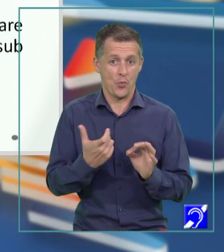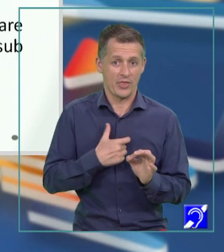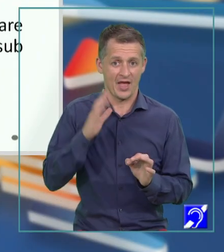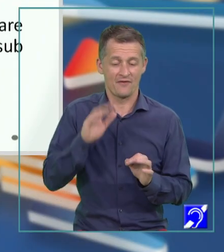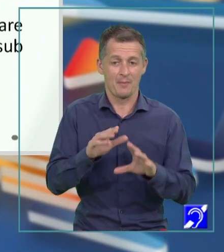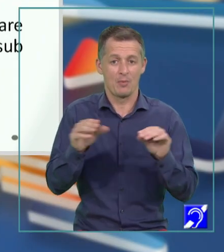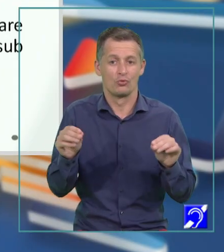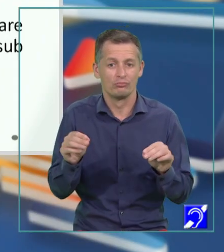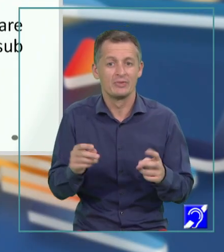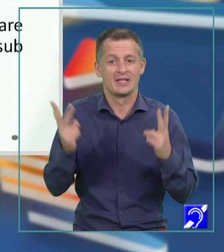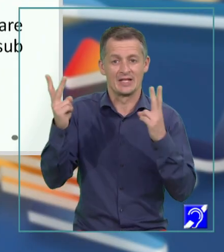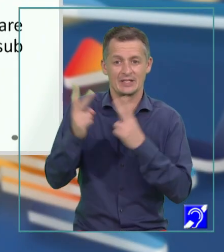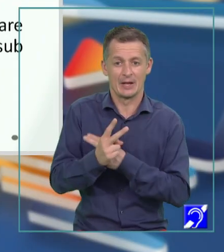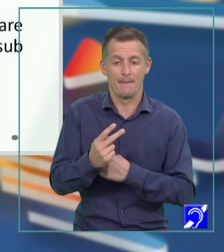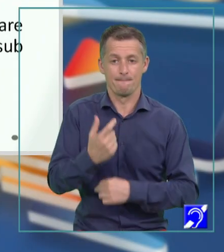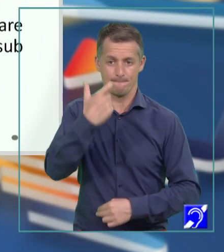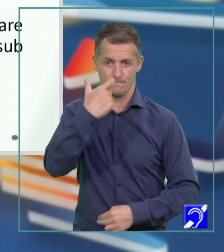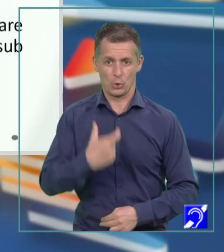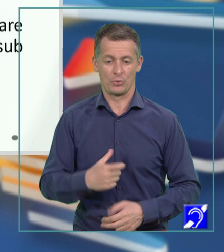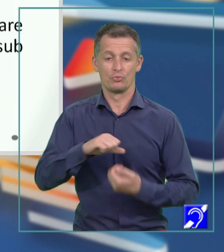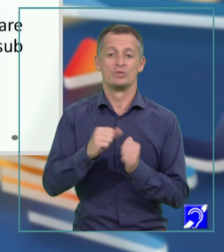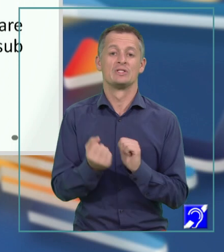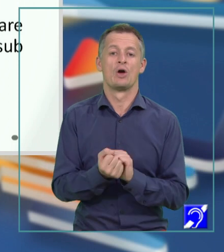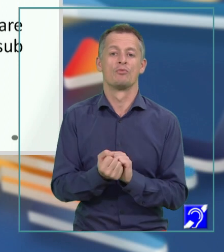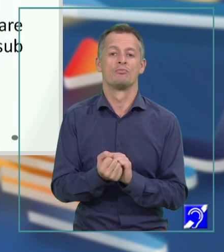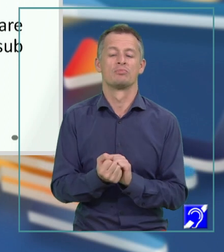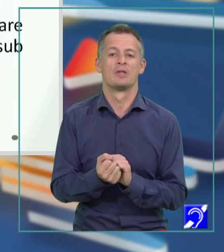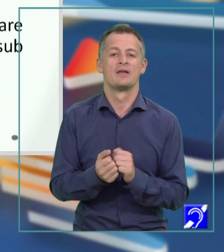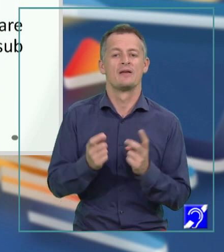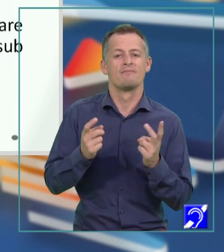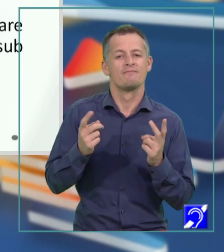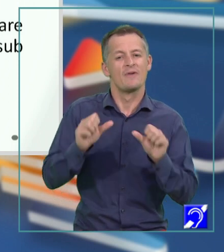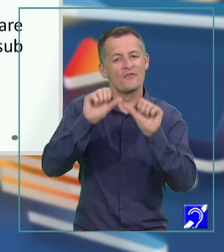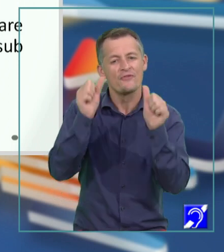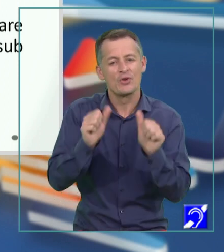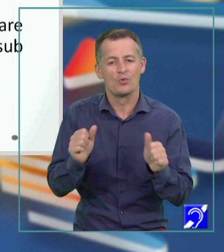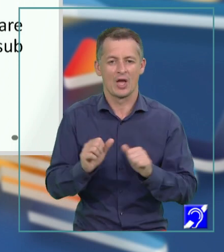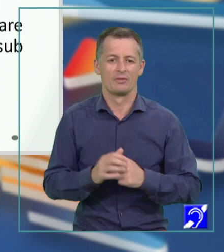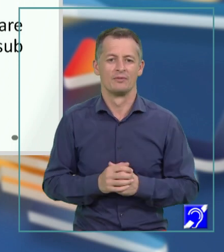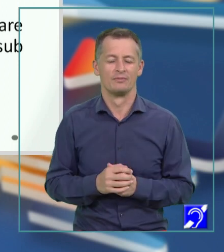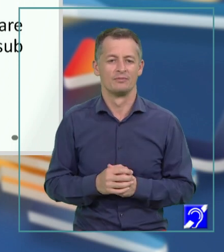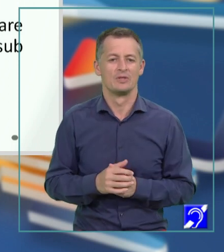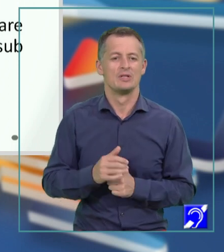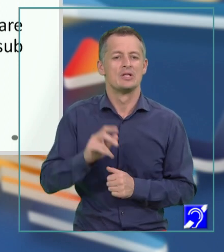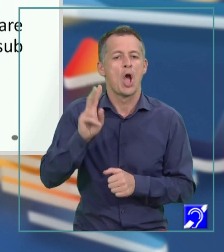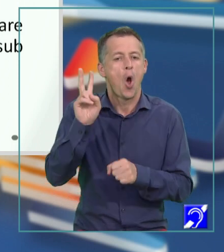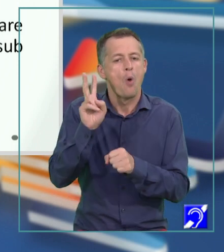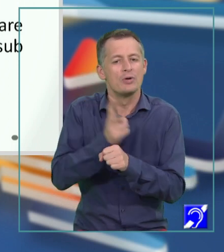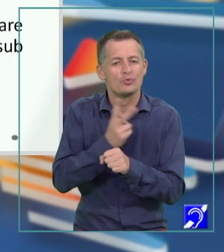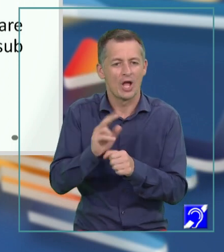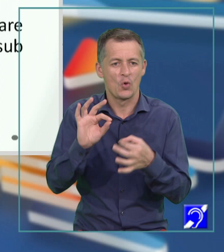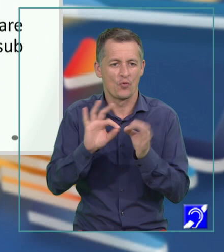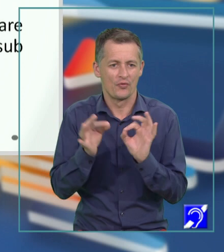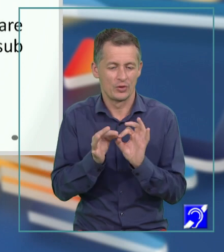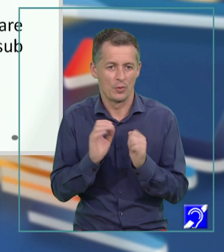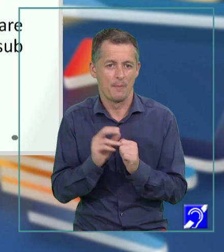fie sens propriu, fie sens figurat. Sensul propriu este sensul comun, obișnuit al cuvântului și